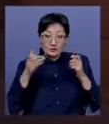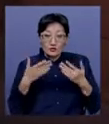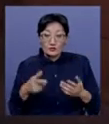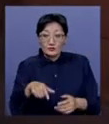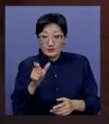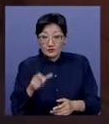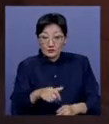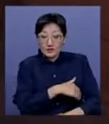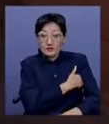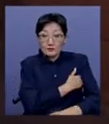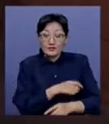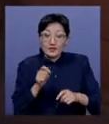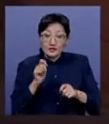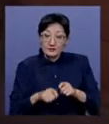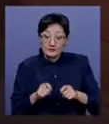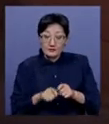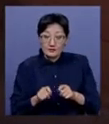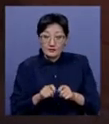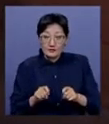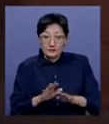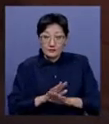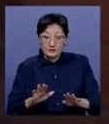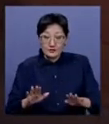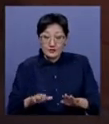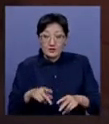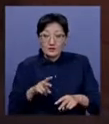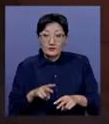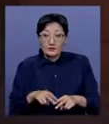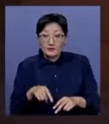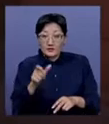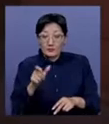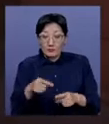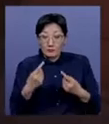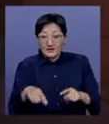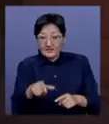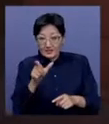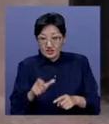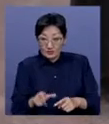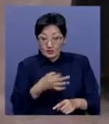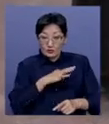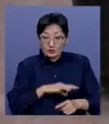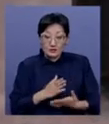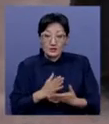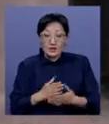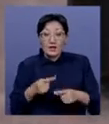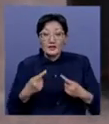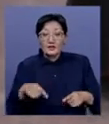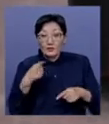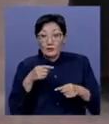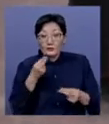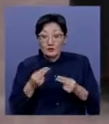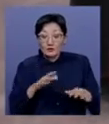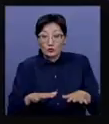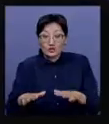термометр көбінесе жаңағы строительный термометр қолданып жатыр көп объектілер. Келесі тамақтану